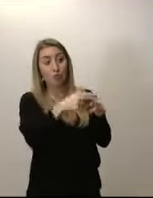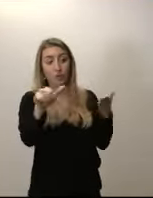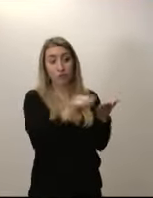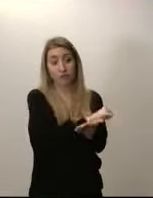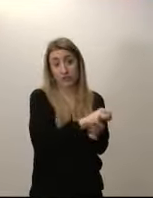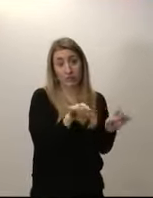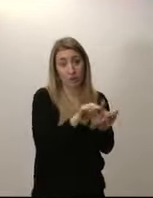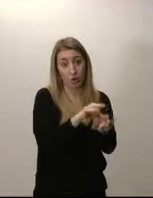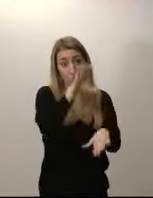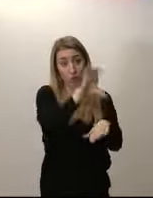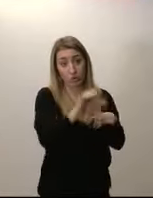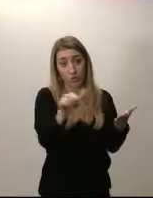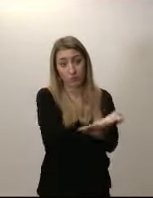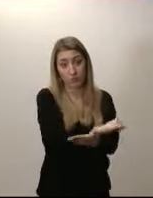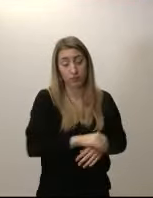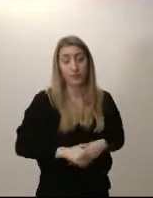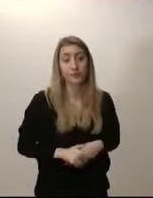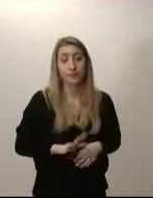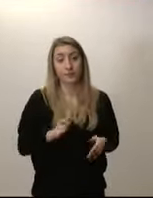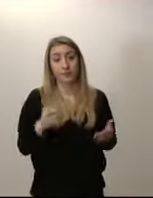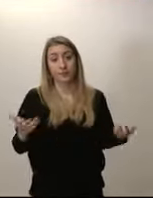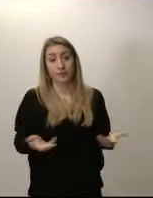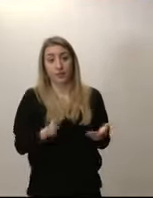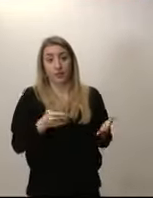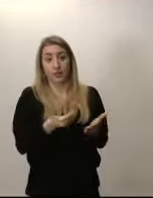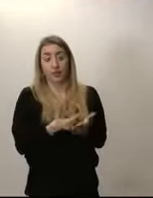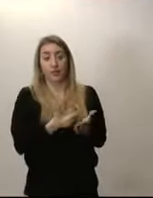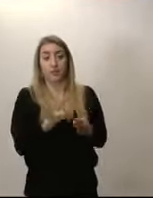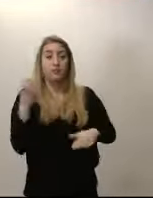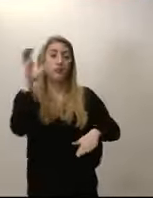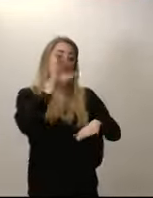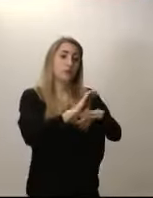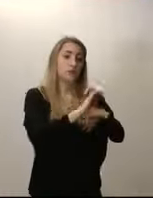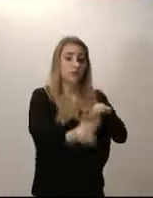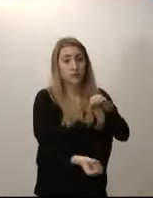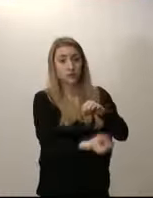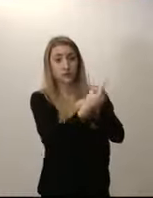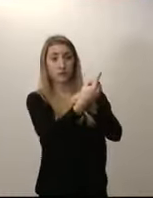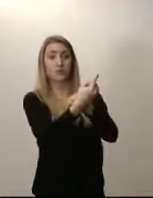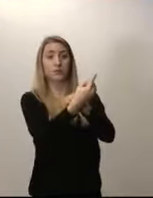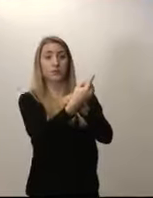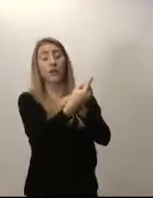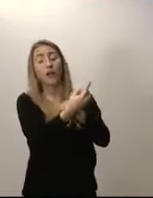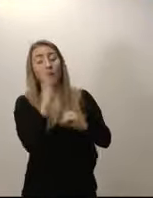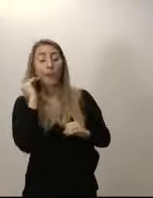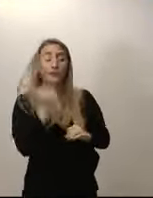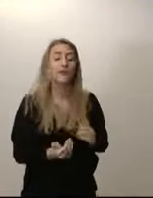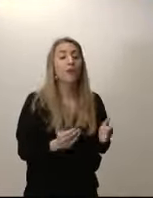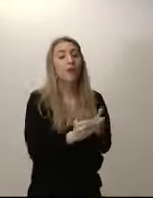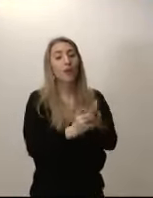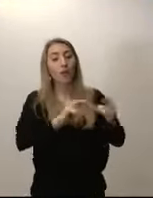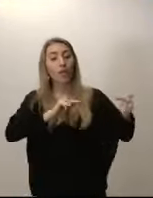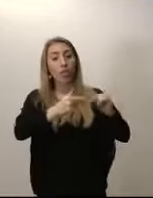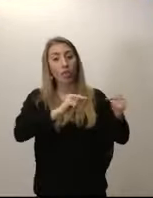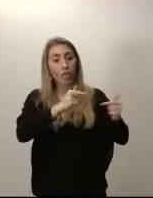prévu, qui est ce concept innovant, qui associe dans un même lieu, je ne vais pas vous refaire tout le débat, mais enfin, il